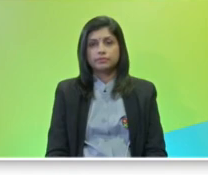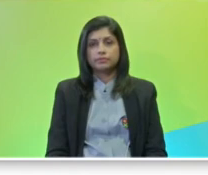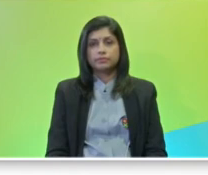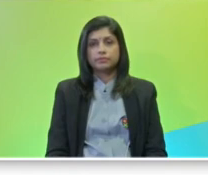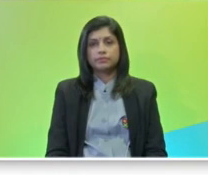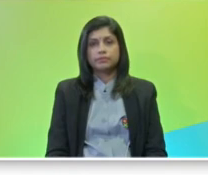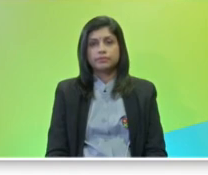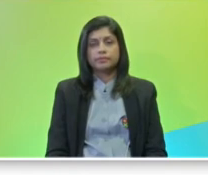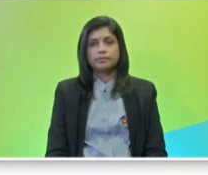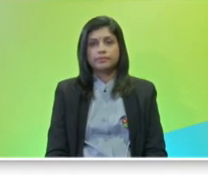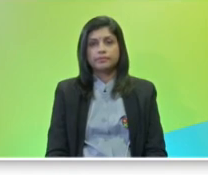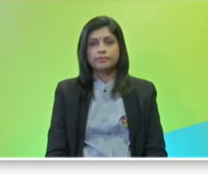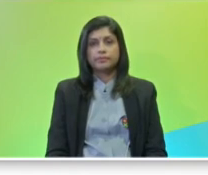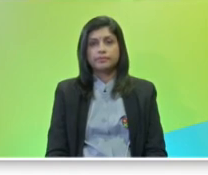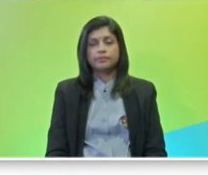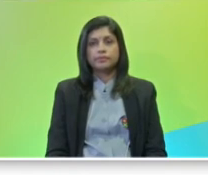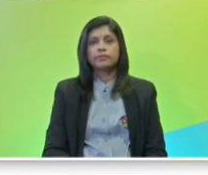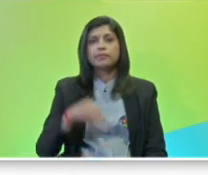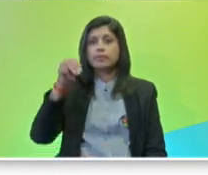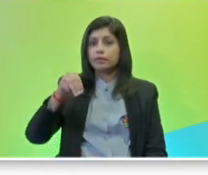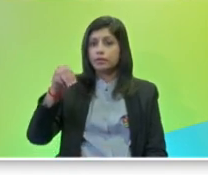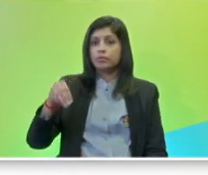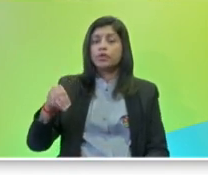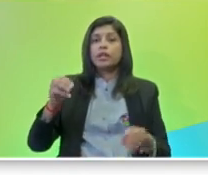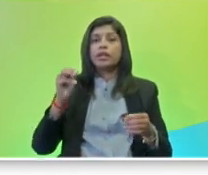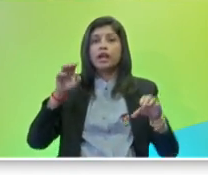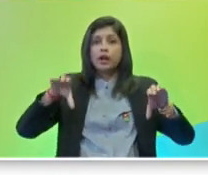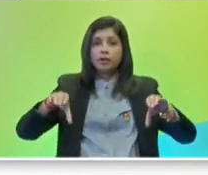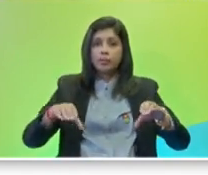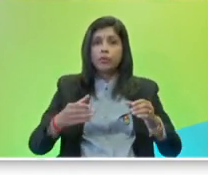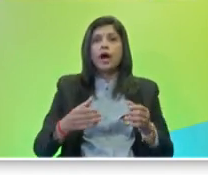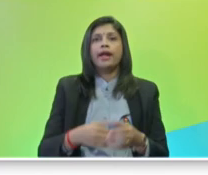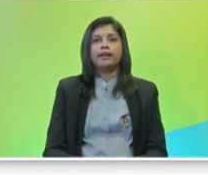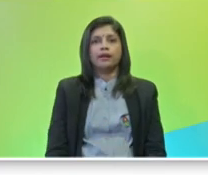yang ketiga ini murid akan buat akan buat